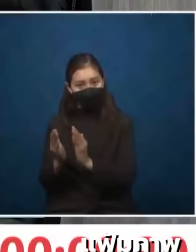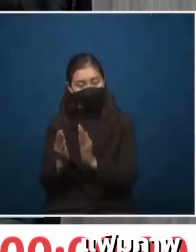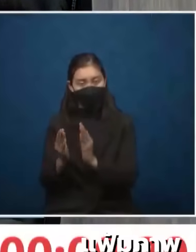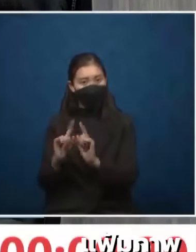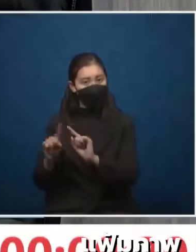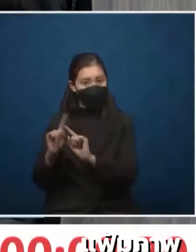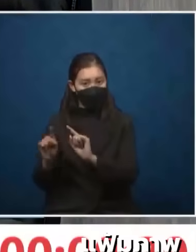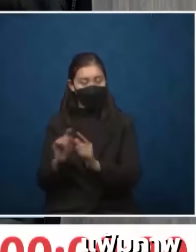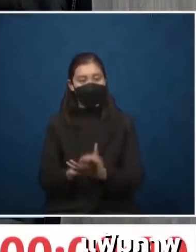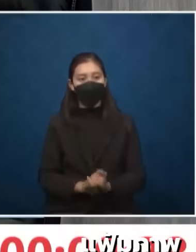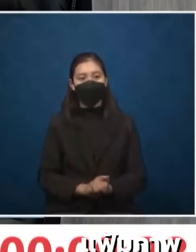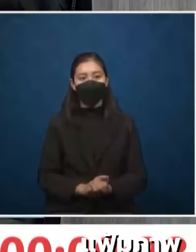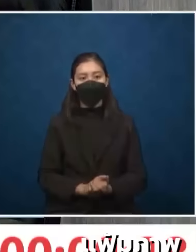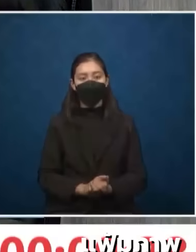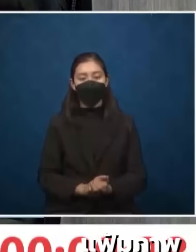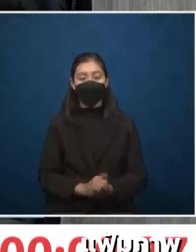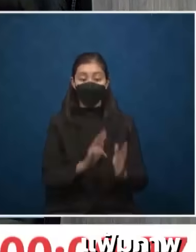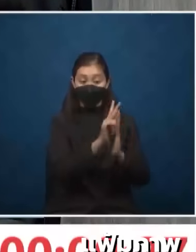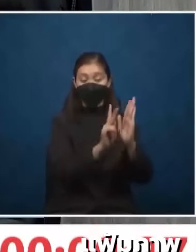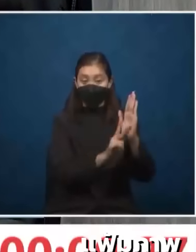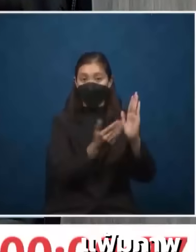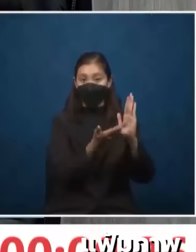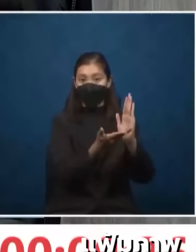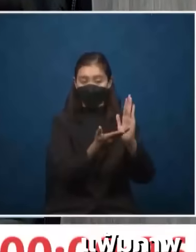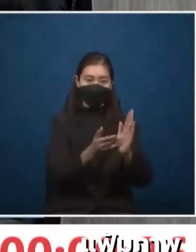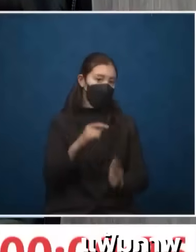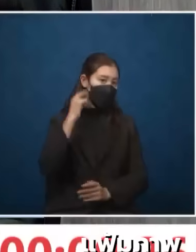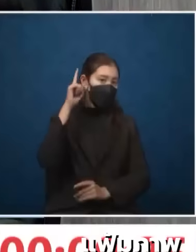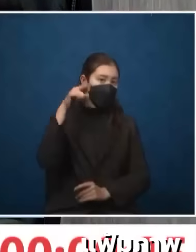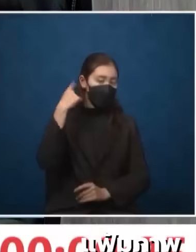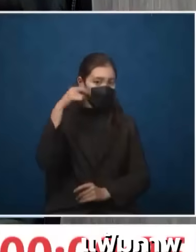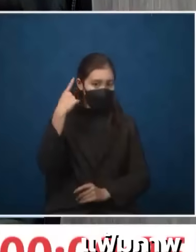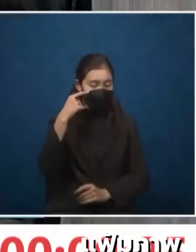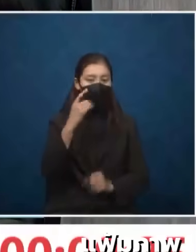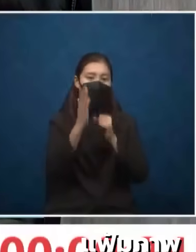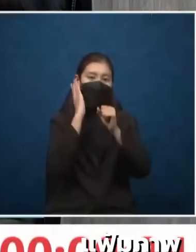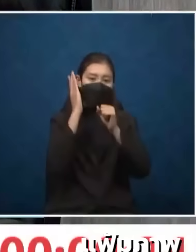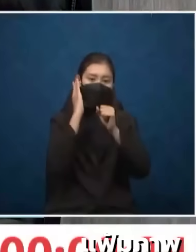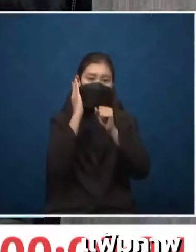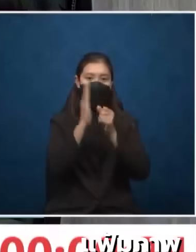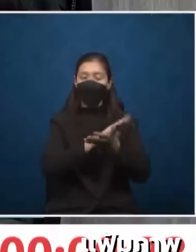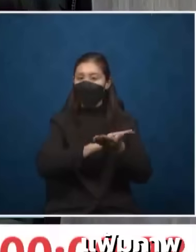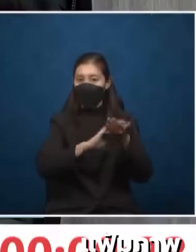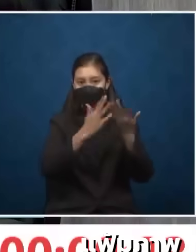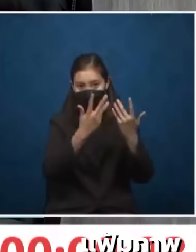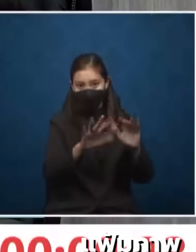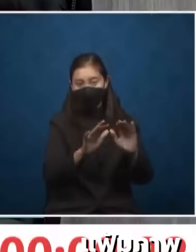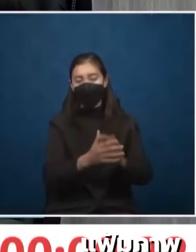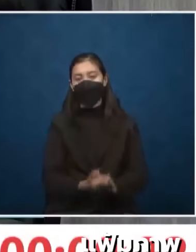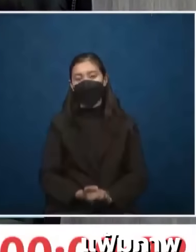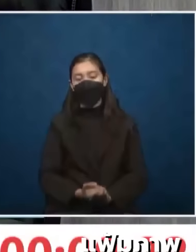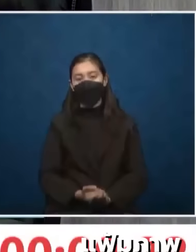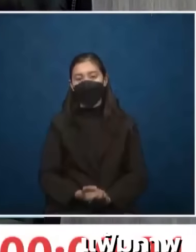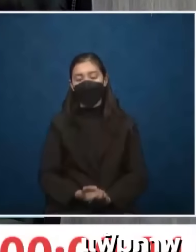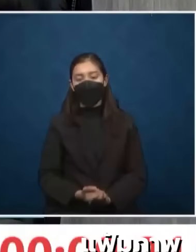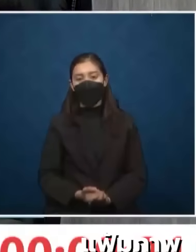นอชื่อสว.ก็พร้อมโหวตอยู่แล้วแต่เมื่อตัวบุคคลที่เสนอเข้ามามีประเด็นด้านความโปร่ง